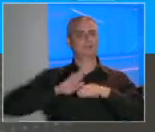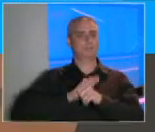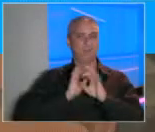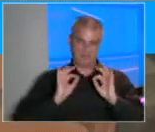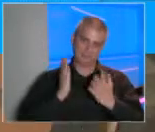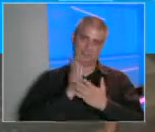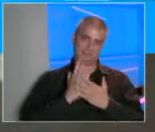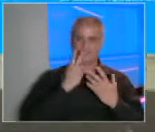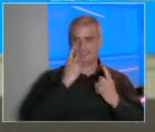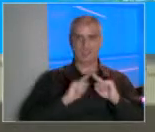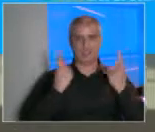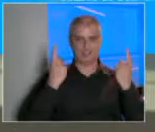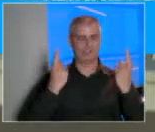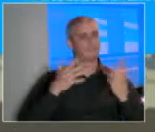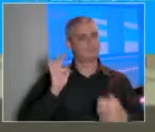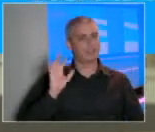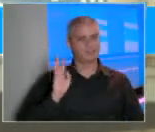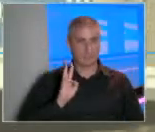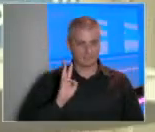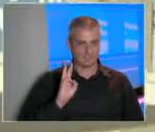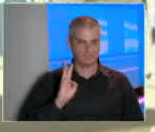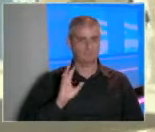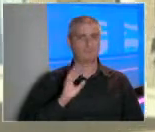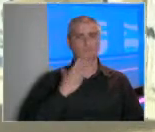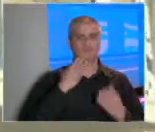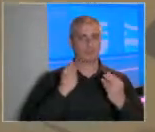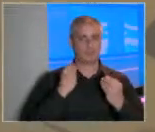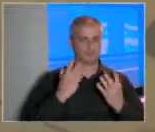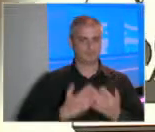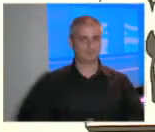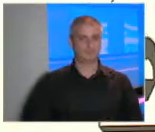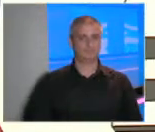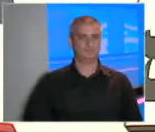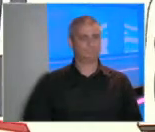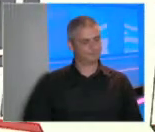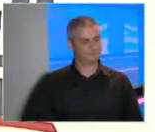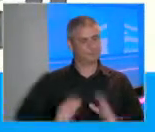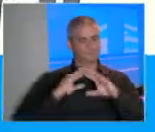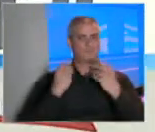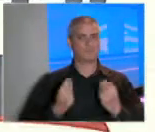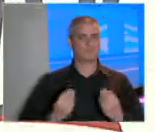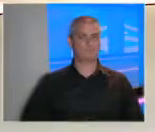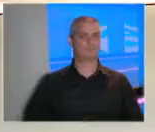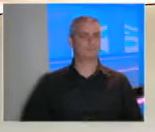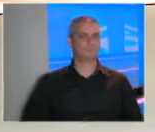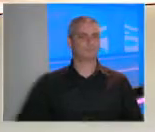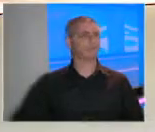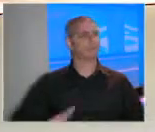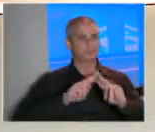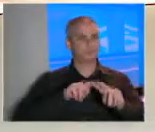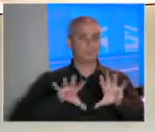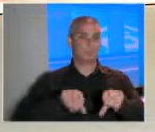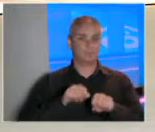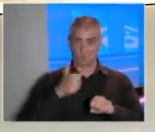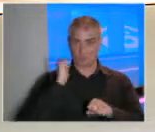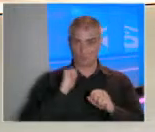כבר נראה אחרת. טל שלו, הכתבת המדינית של וואלה ניוז, תודה רבה לך על הדברים הללו. ערב טוב. ערב טוב. טוב, נשארים בעניין הסיפוח.